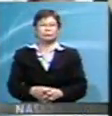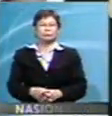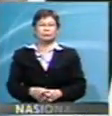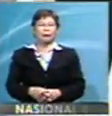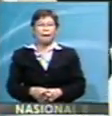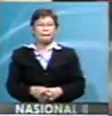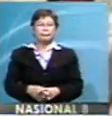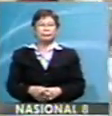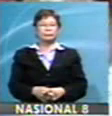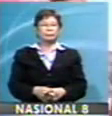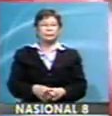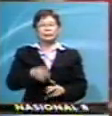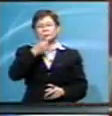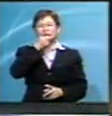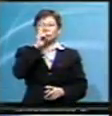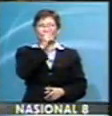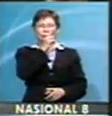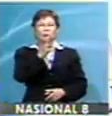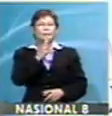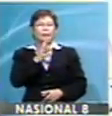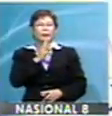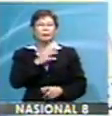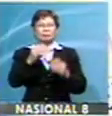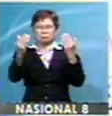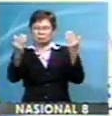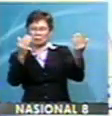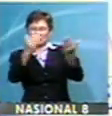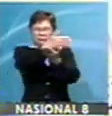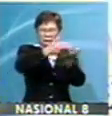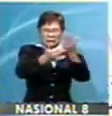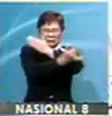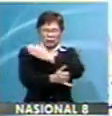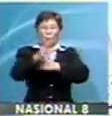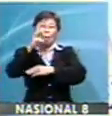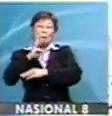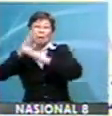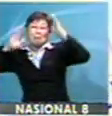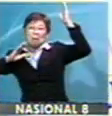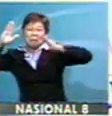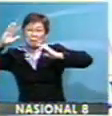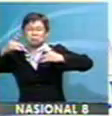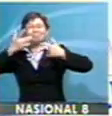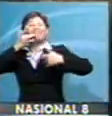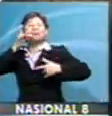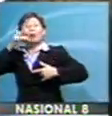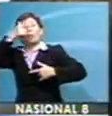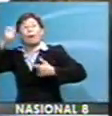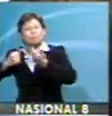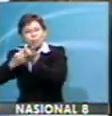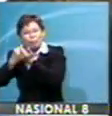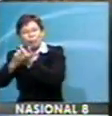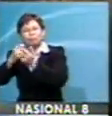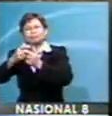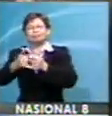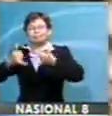semasa menurut Datin seri rosmah mansor berbanding sesetengah negara wanita Malaysia dianggap Bertuah kerana sumbangan mereka